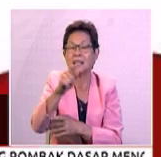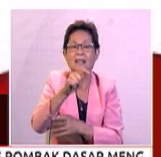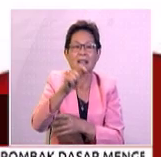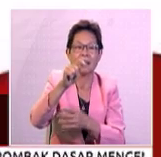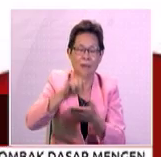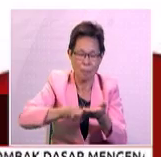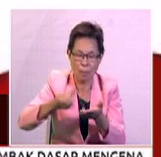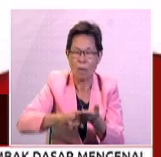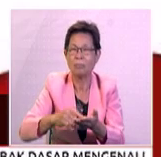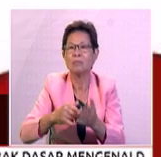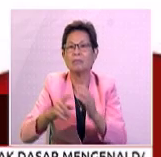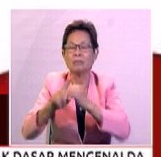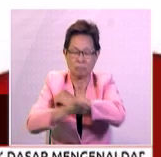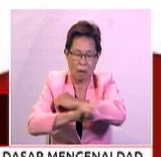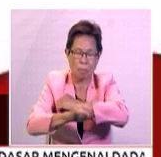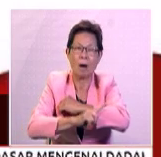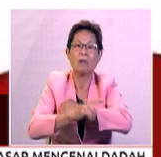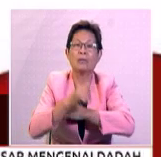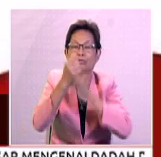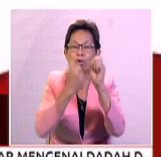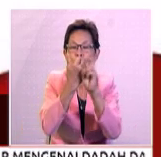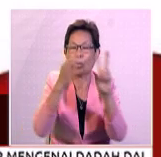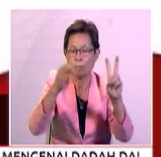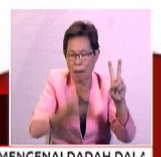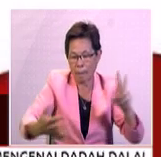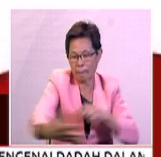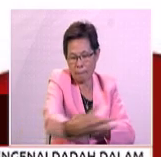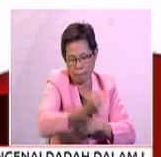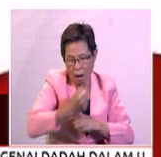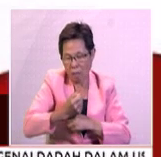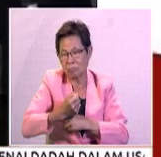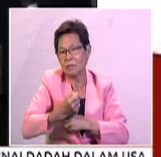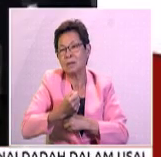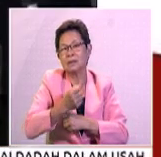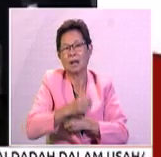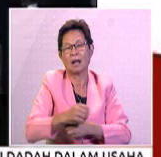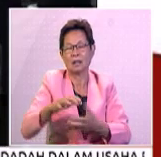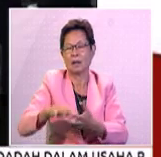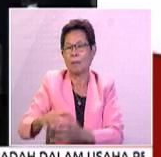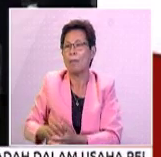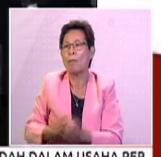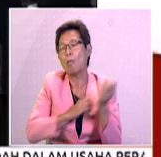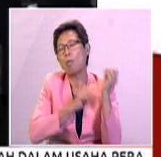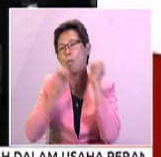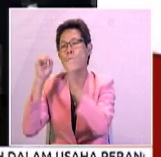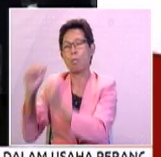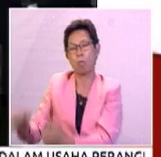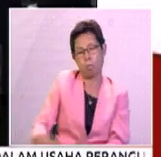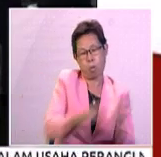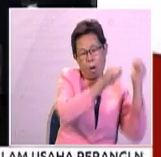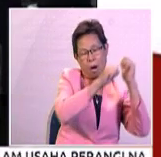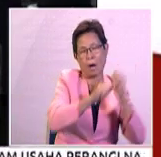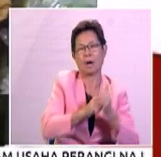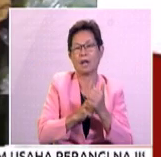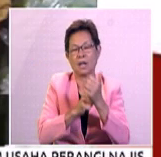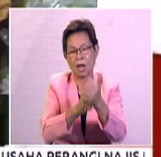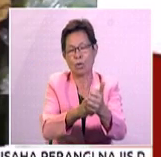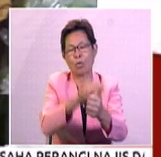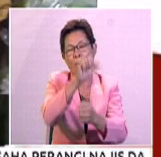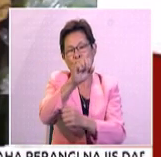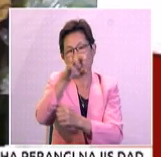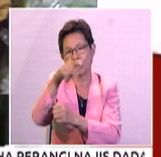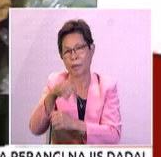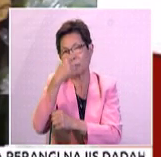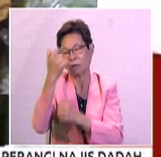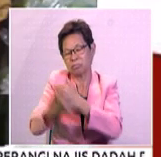Perkompaunan Kesalahan 2019. Barangan yang dirampas akan disita dan dimusnahkan mengikut prosedur ditetapkan mengelak